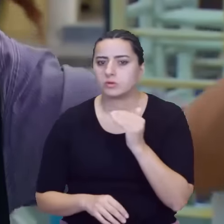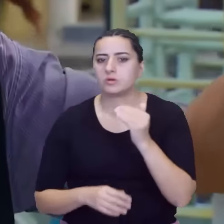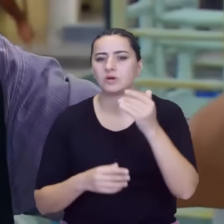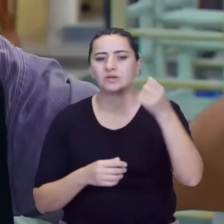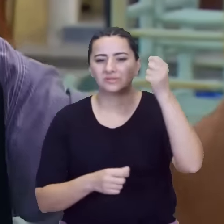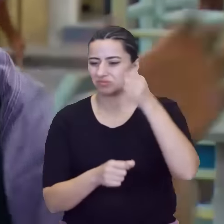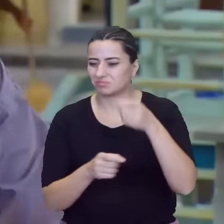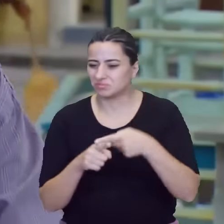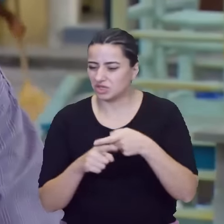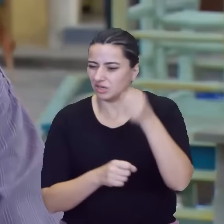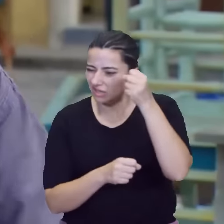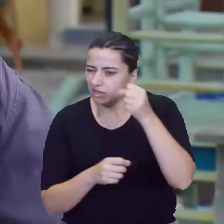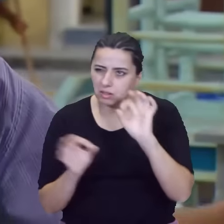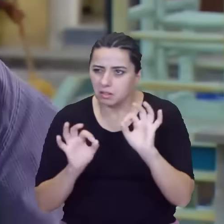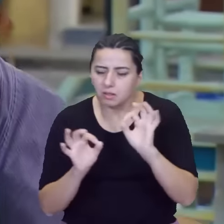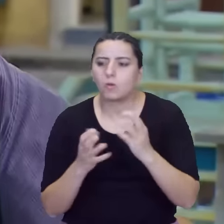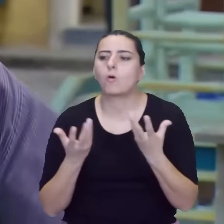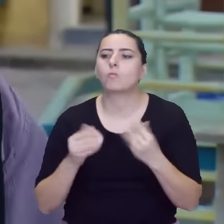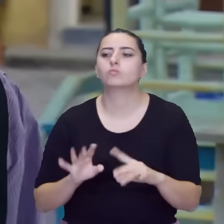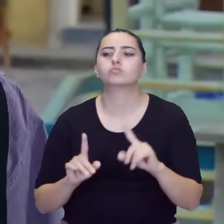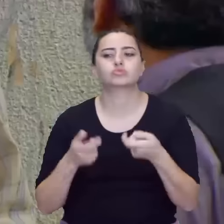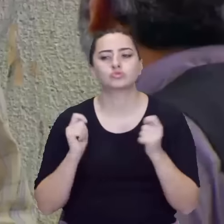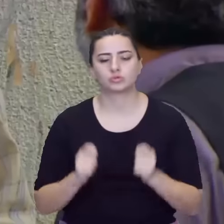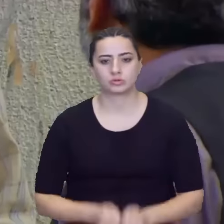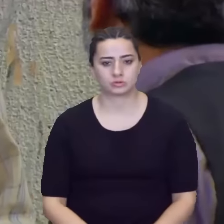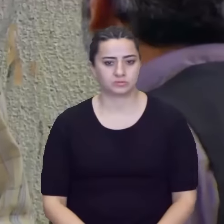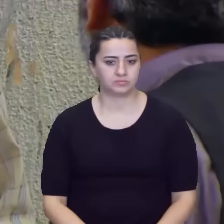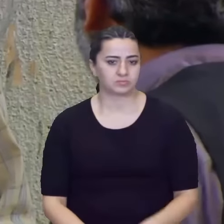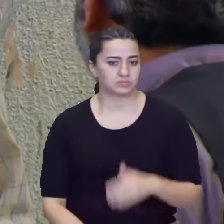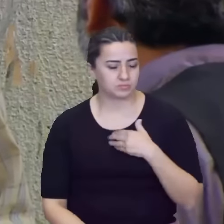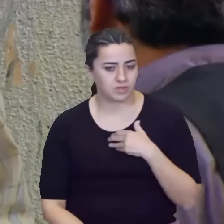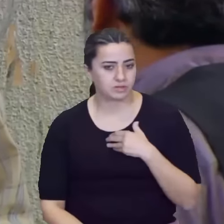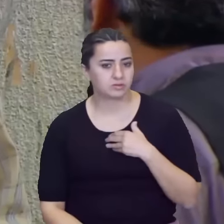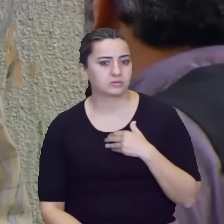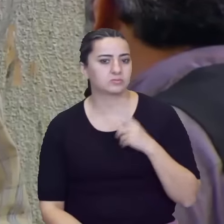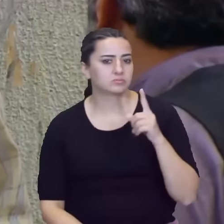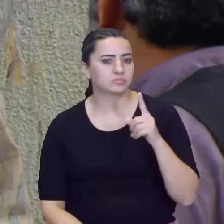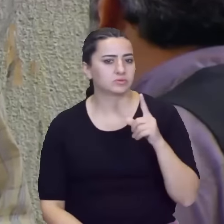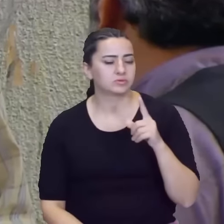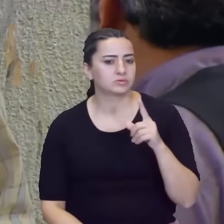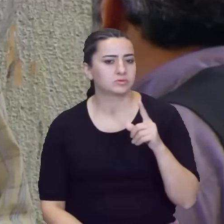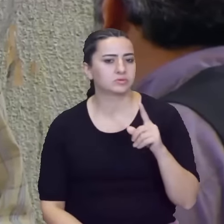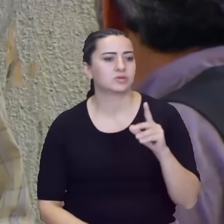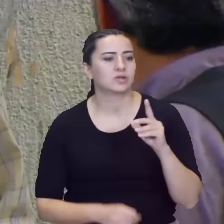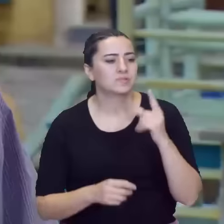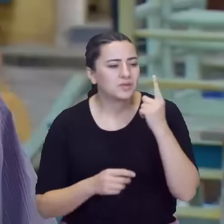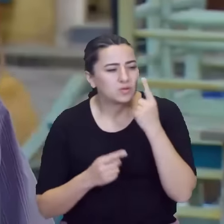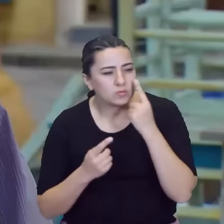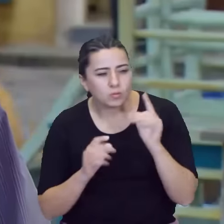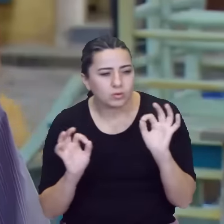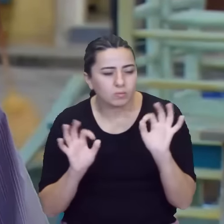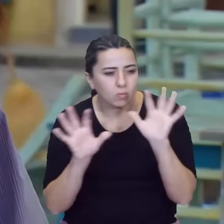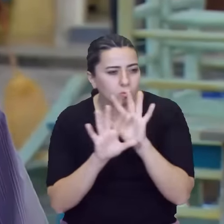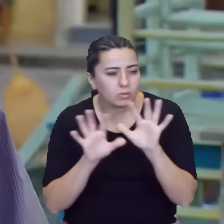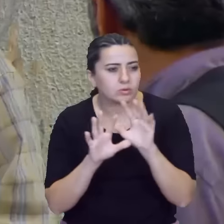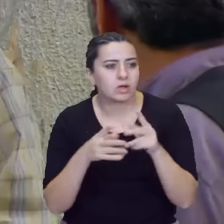tuttuk, çekiyor gibi oldu ama ondan sonra kayboldu. Bir daha bul bulabilirsen. Ben de Ağaç Kakan Vadi'yi öyle bir ara gördüm ama devamı gelmedi yani.